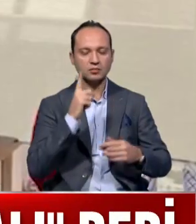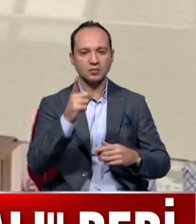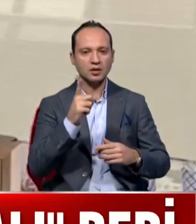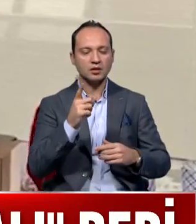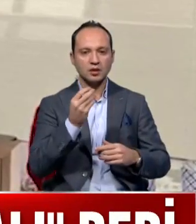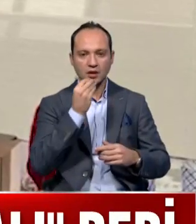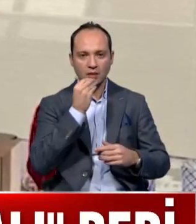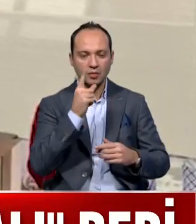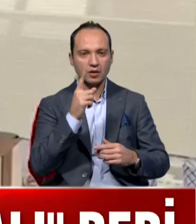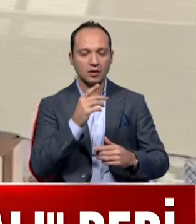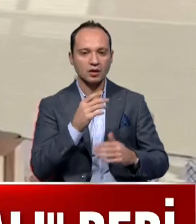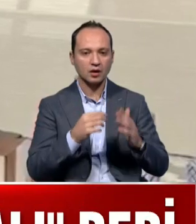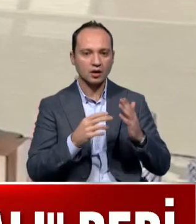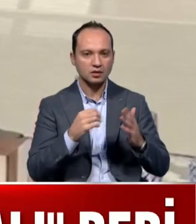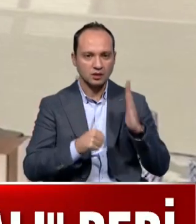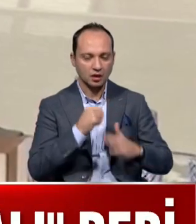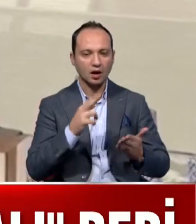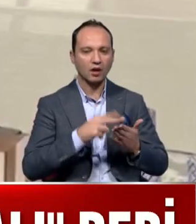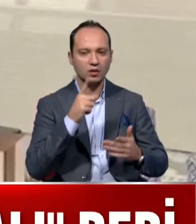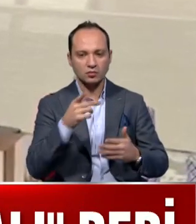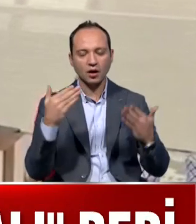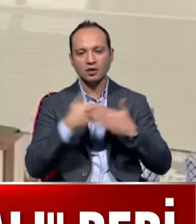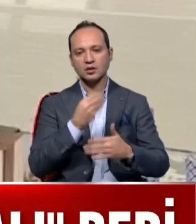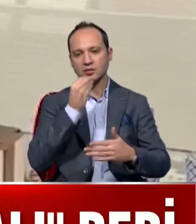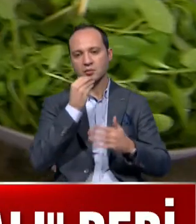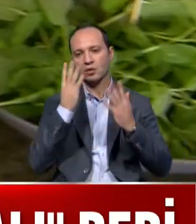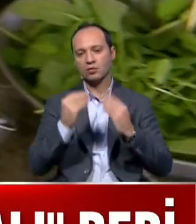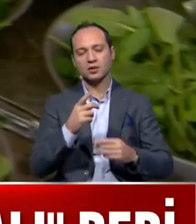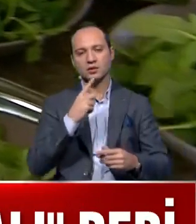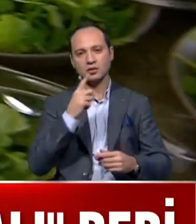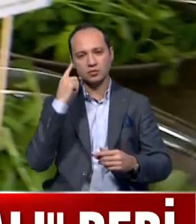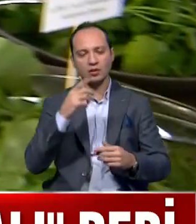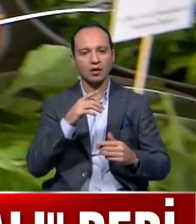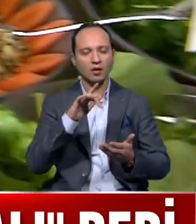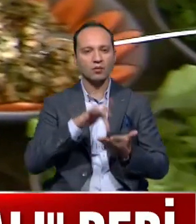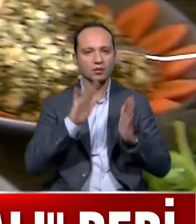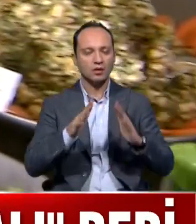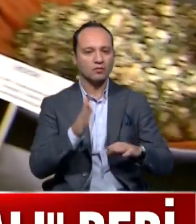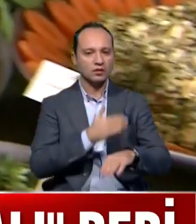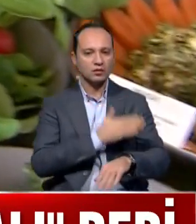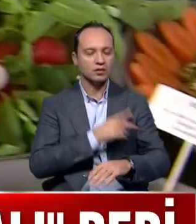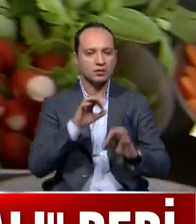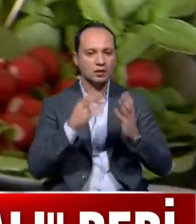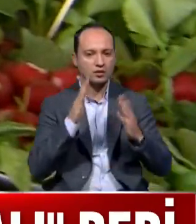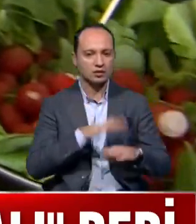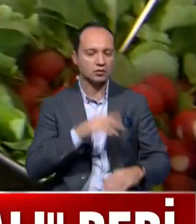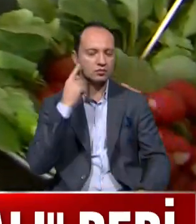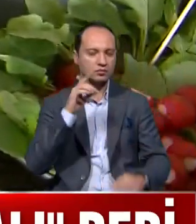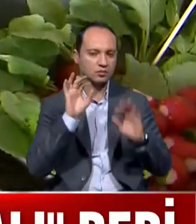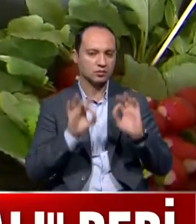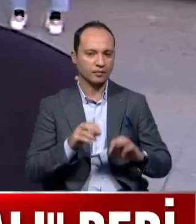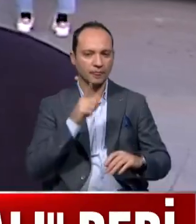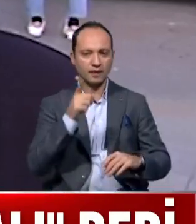öğün yasaklanacaksa kahvaltı yerine bu akşam yemeği olmalı diye düşünüyorum. Arada kalan vatandaş da kara kara ne yapacağını düşünmeye